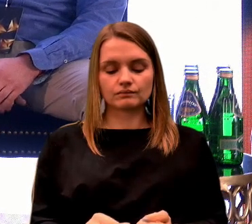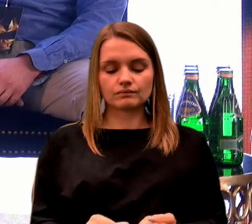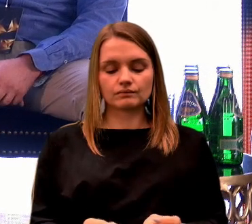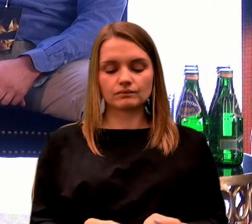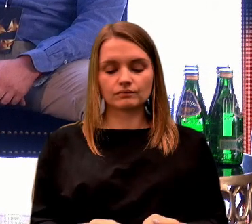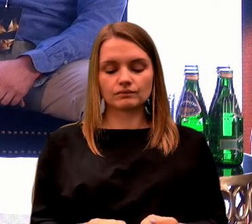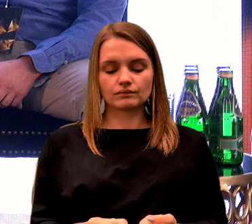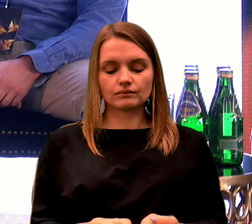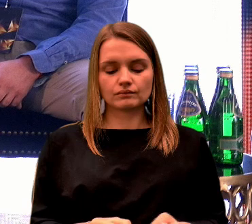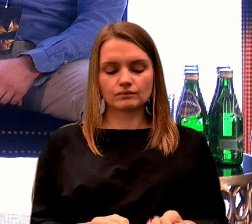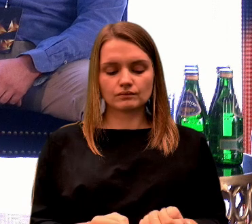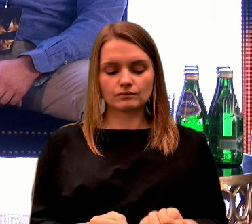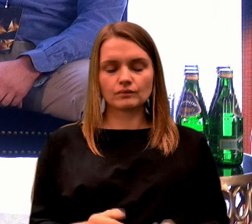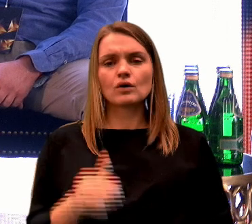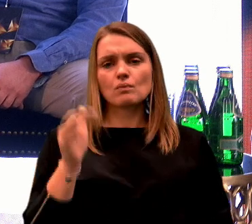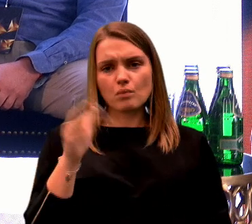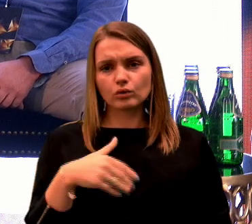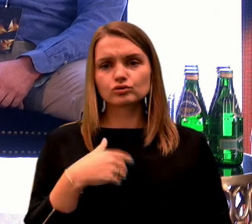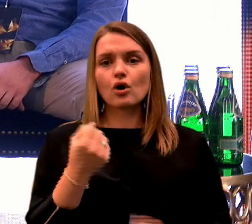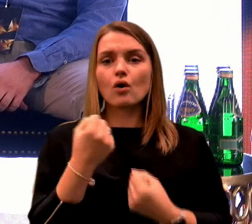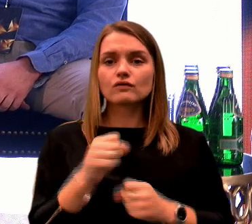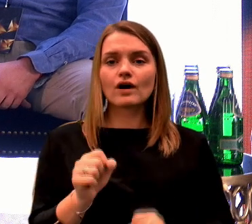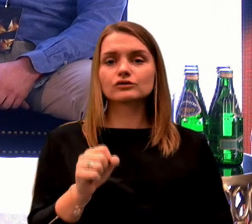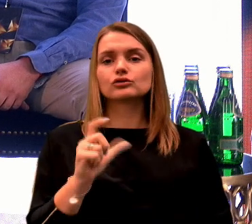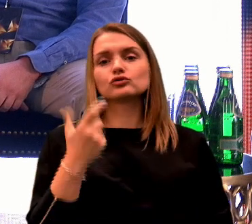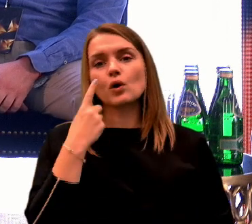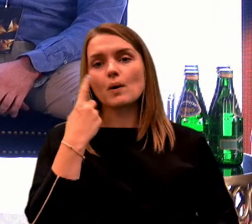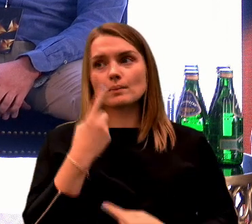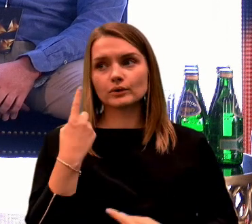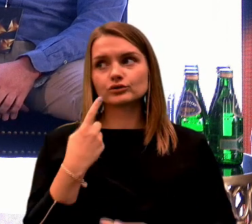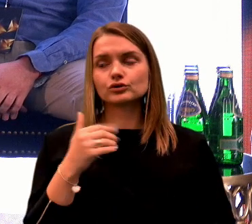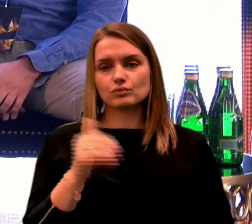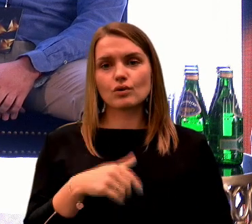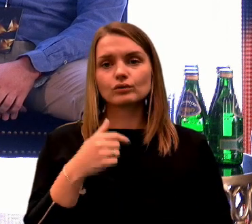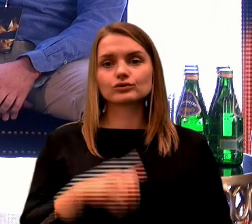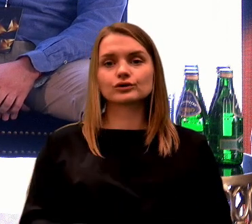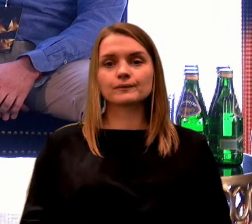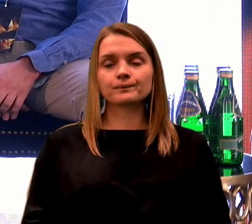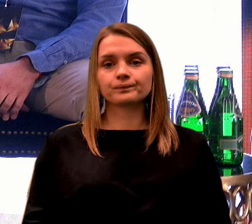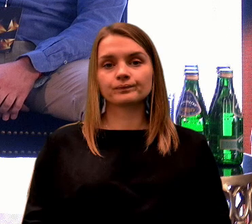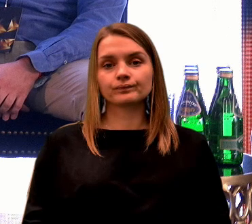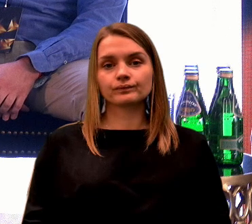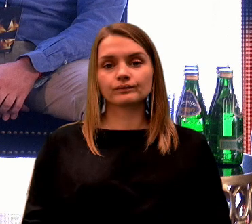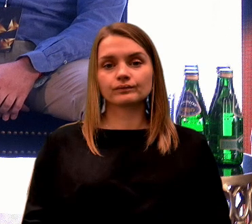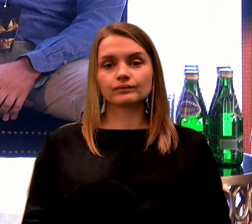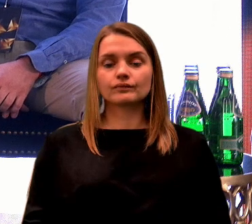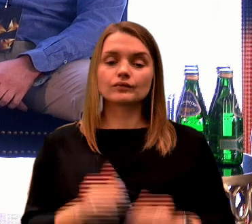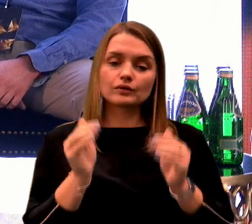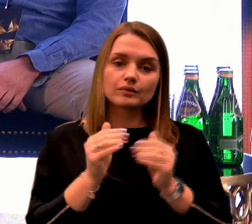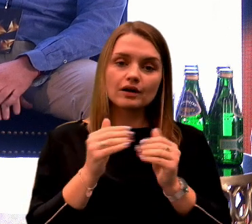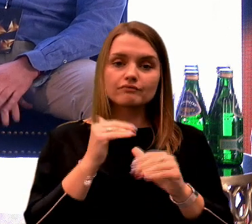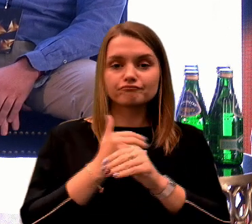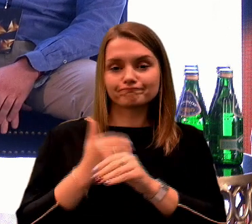Można otwarcie mówić to, co się myśli. To Państwo przychodzą z takich bardziej mniej folwarcznych organizacji, jak